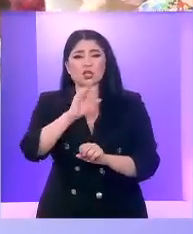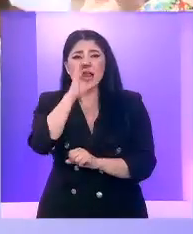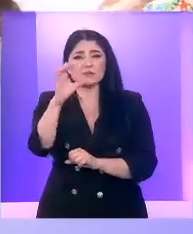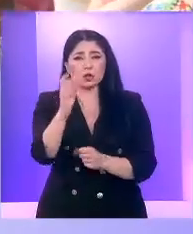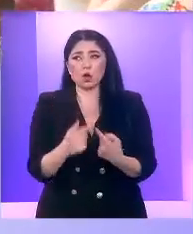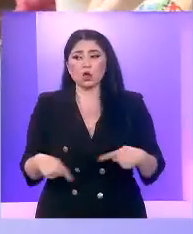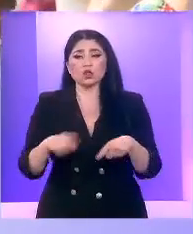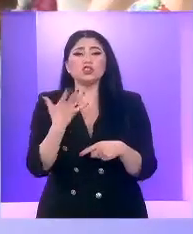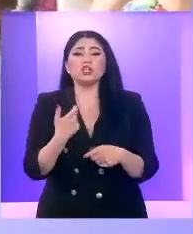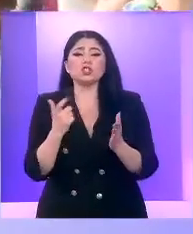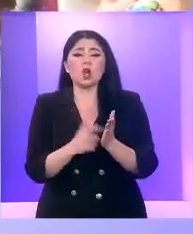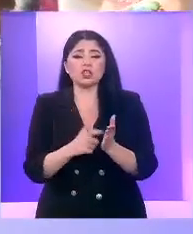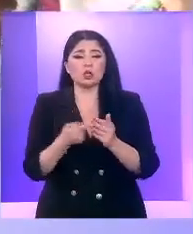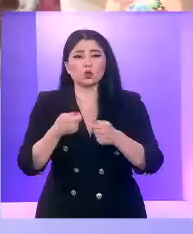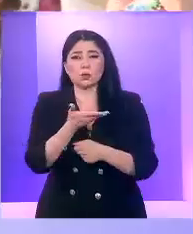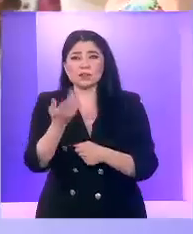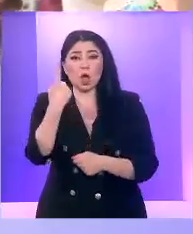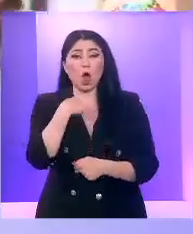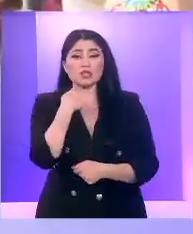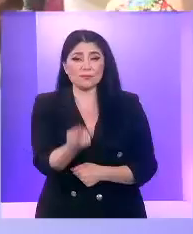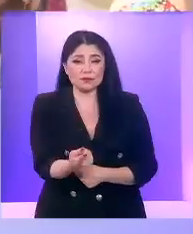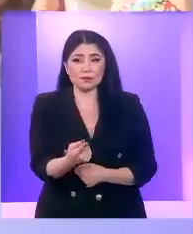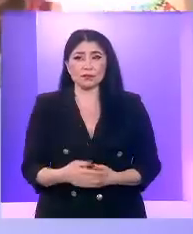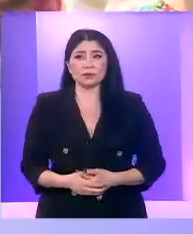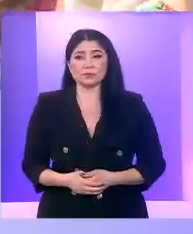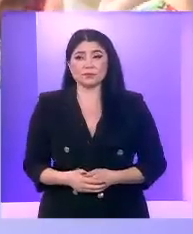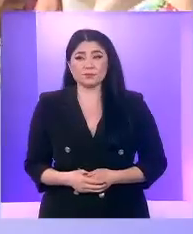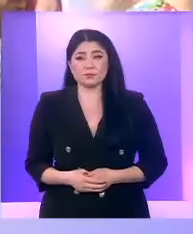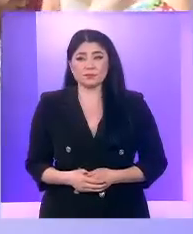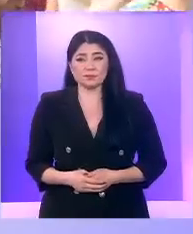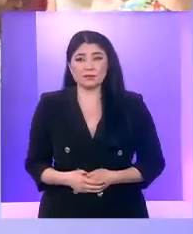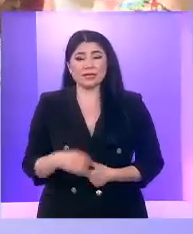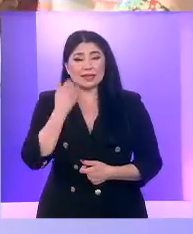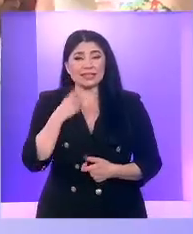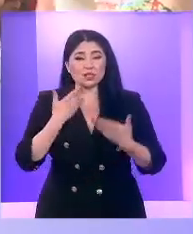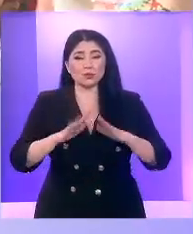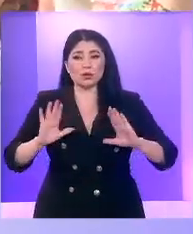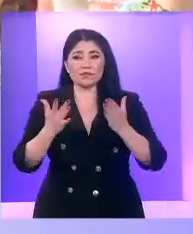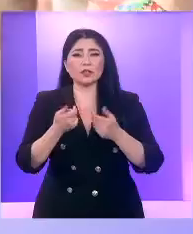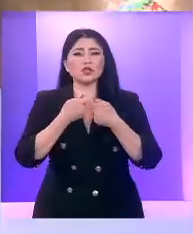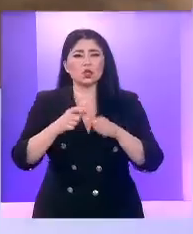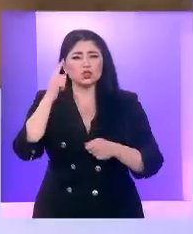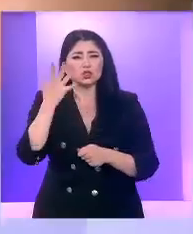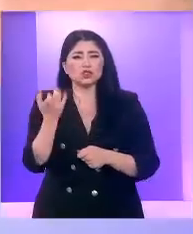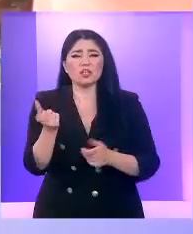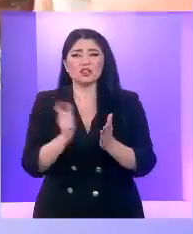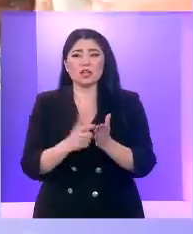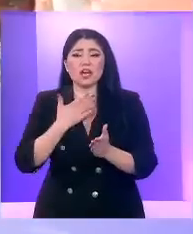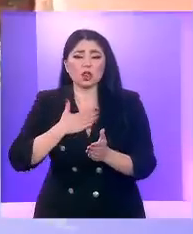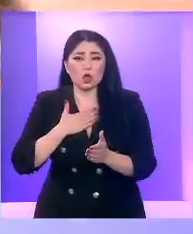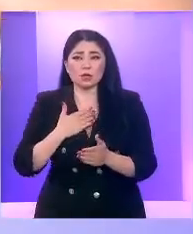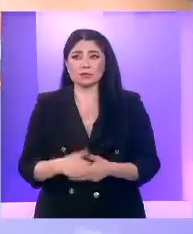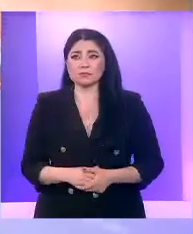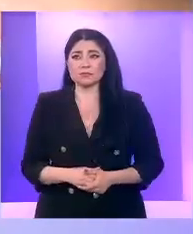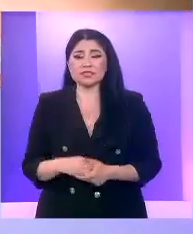telespectatorilor noștri care sunt toleanțele dumneavoastră? De o săptămână, sau de când suntem în grevă, toată lumea știe ce ne dorim. În primul rând ne dorim să